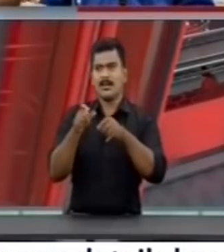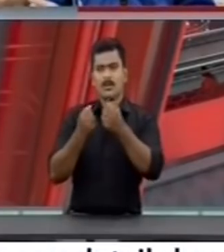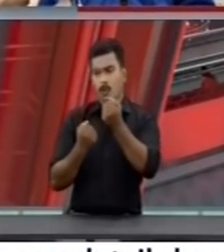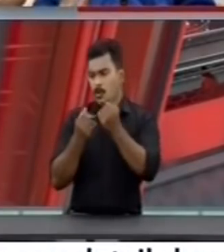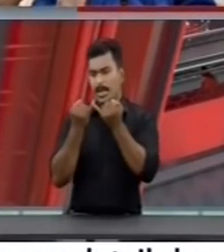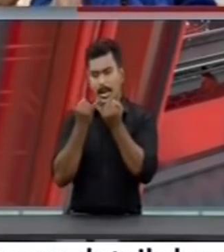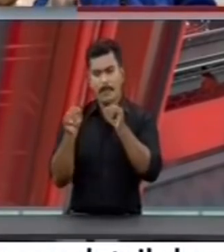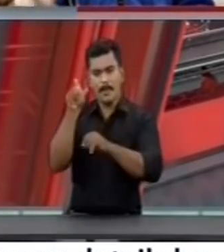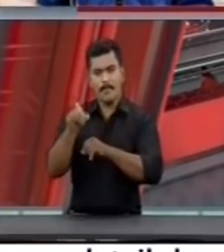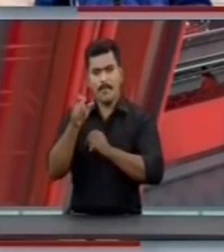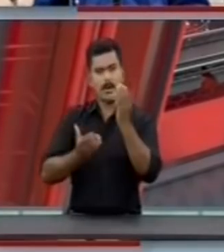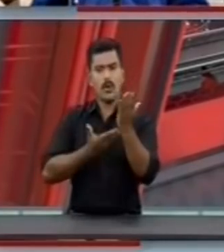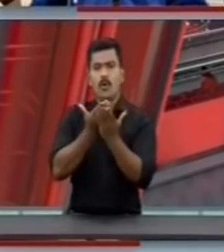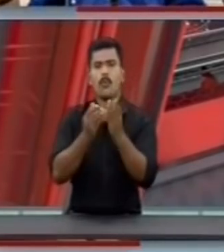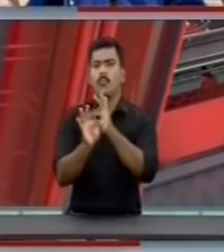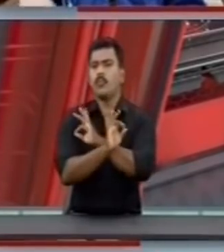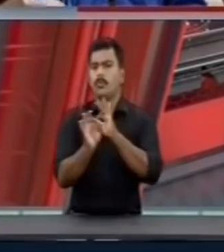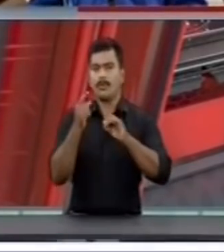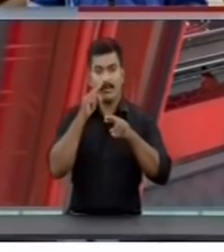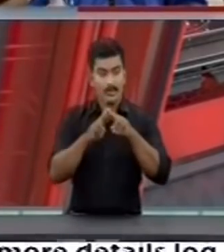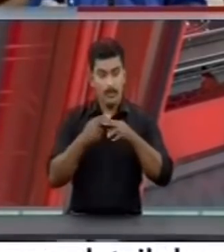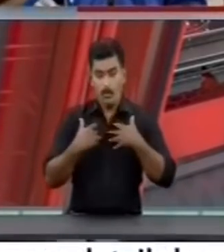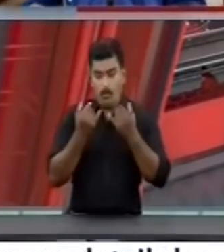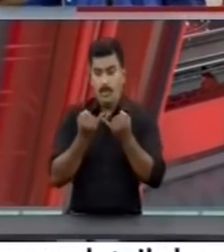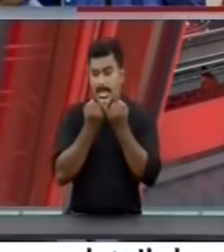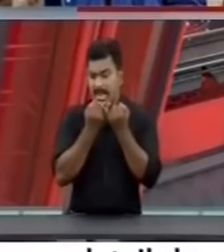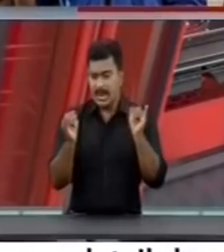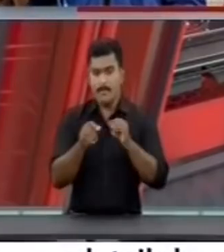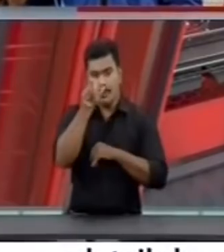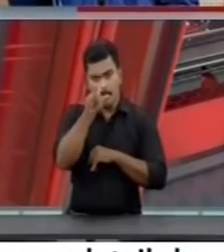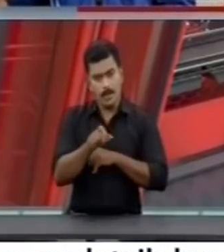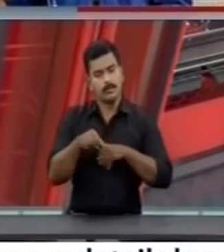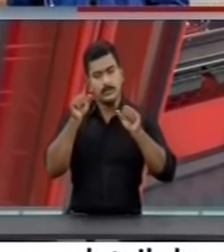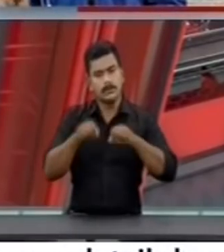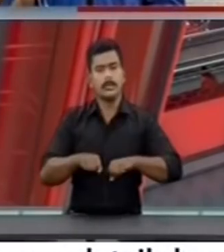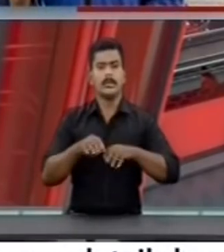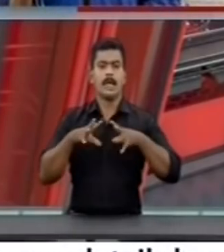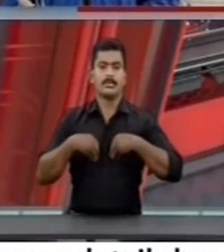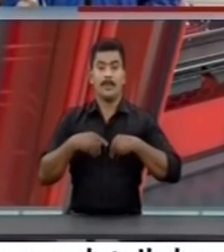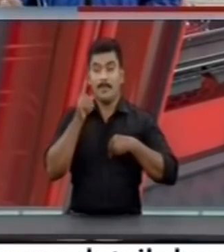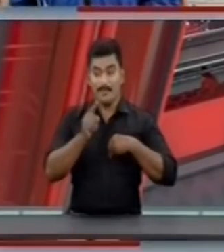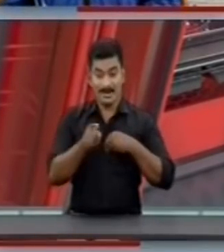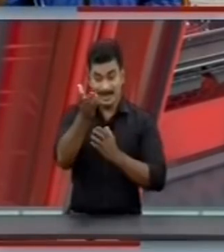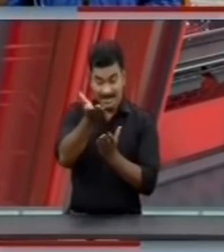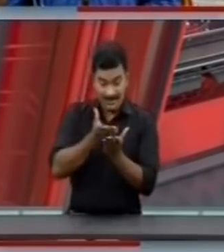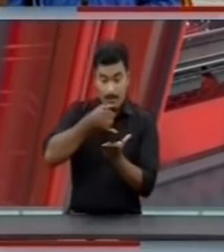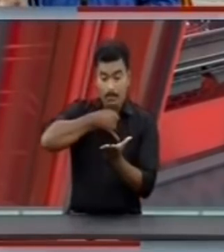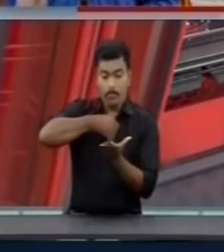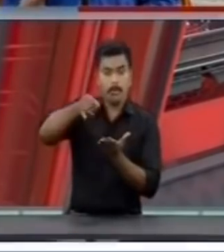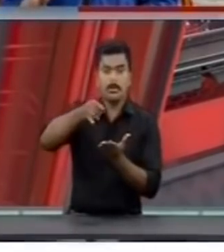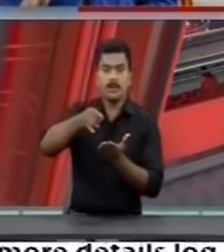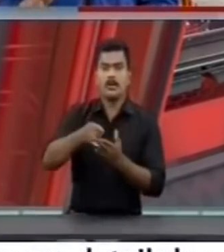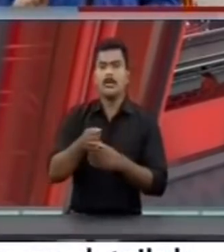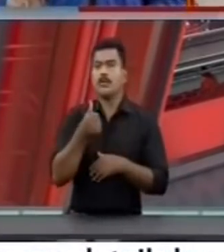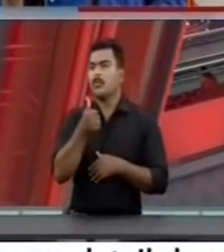വേണ്ടിയുള്ള ഫോമുകളാണ്. അതുകൊണ്ട് സ്വതന്ത്ര സ്ഥാനാർത്ഥികളായി പോലും ഇവർക്ക് മത്സരിക്കാൻ കഴിയും. പക്ഷേ പത്രിക തള്ളുക എന്നുള്ളത് ശരിയായ നടപടിയല്ല എന്നായിരുന്നു വാദം.